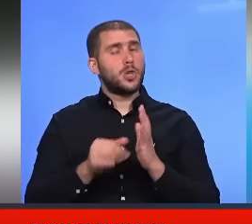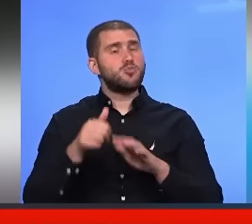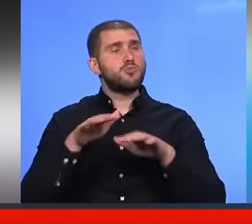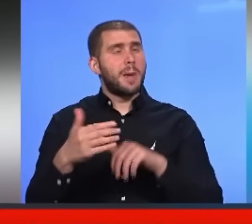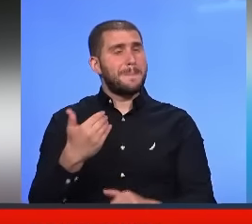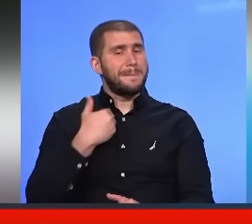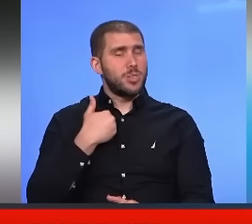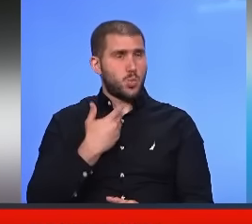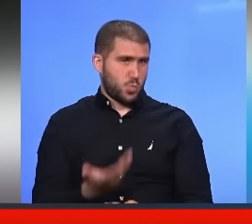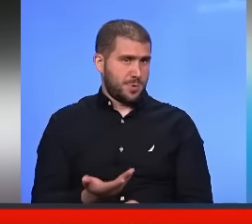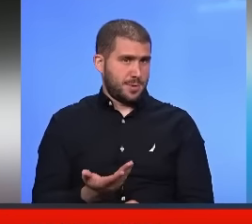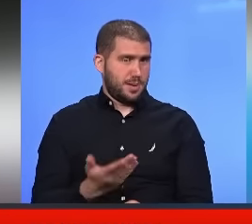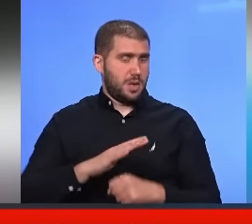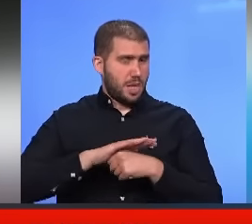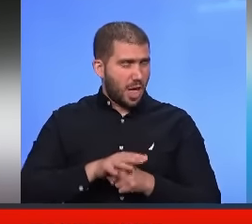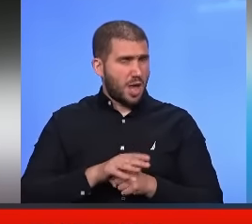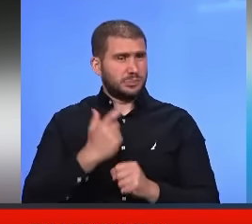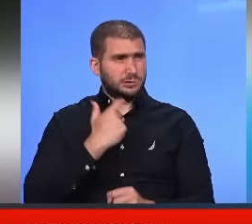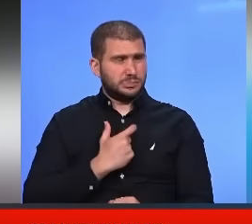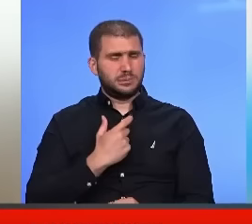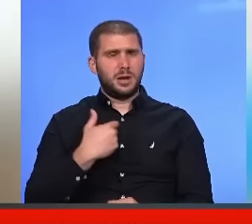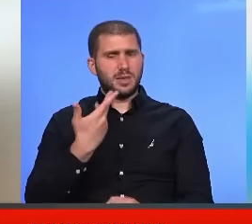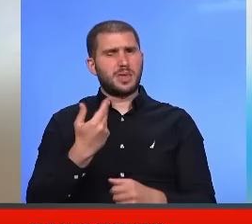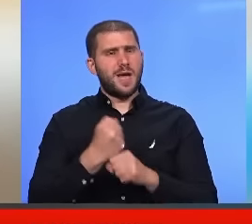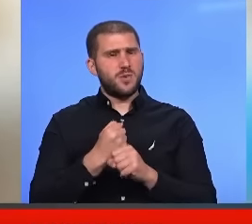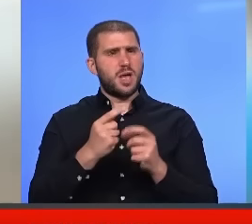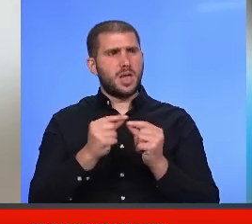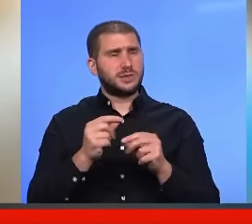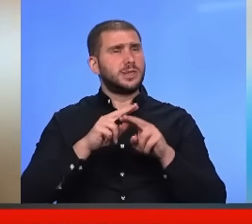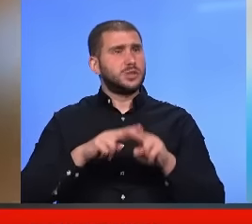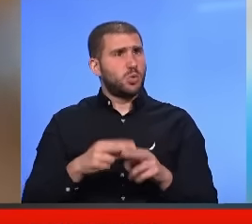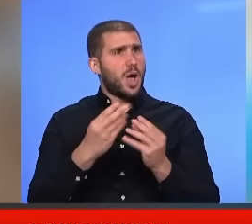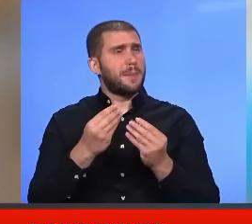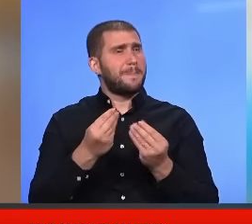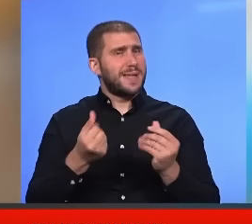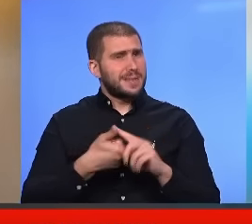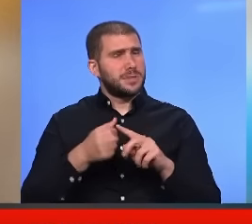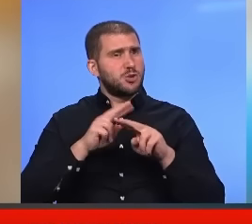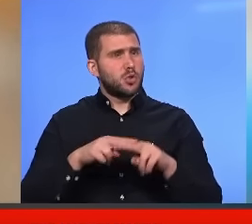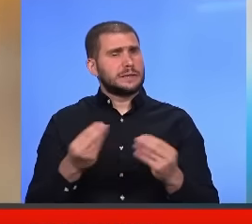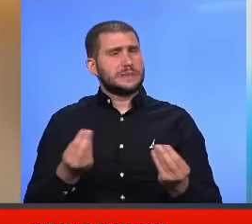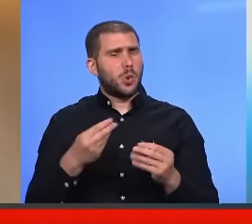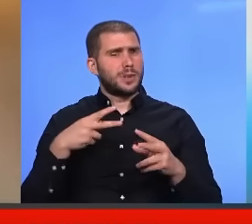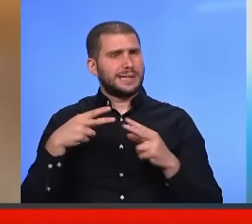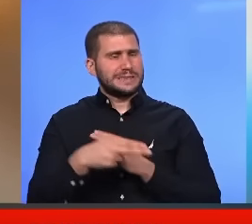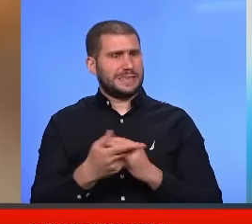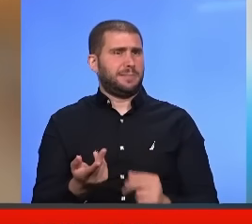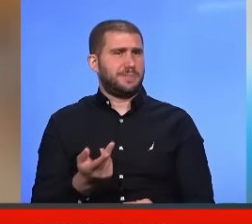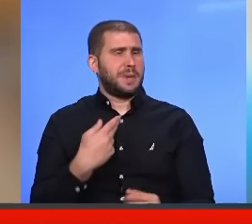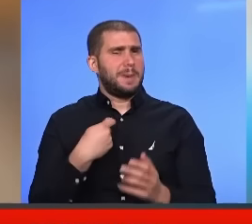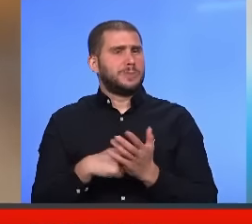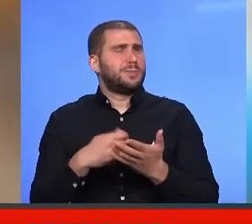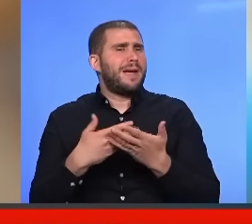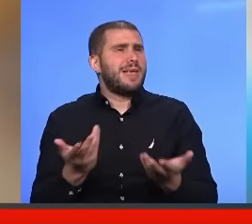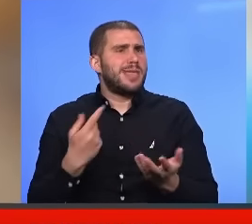פנו אליי ולחצו עליי להביא עבודה לעזה. נשארו שם הרבה בדים, נשארו שם הרבה סחורות גזירים. אין לנו פיצוי,